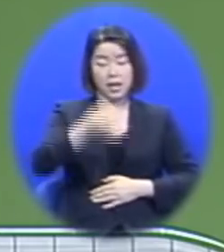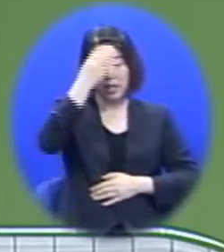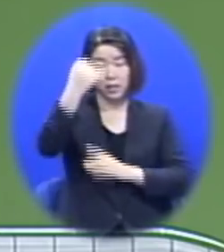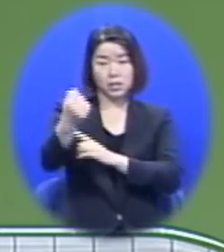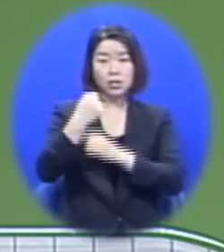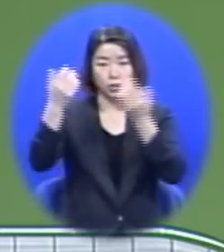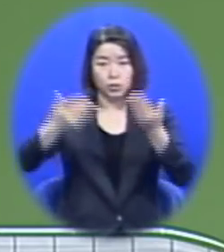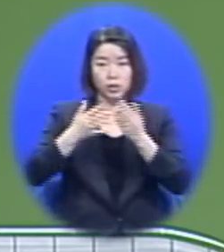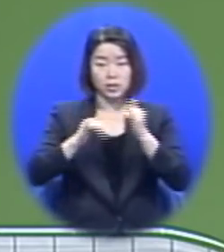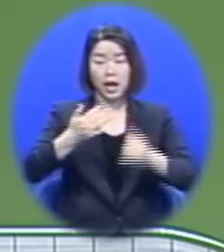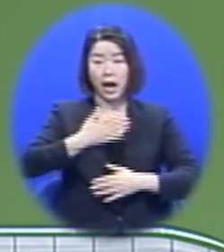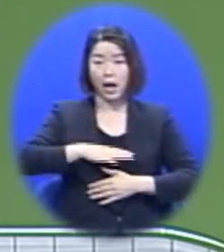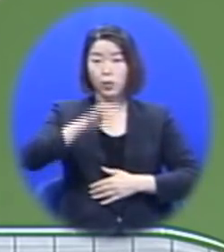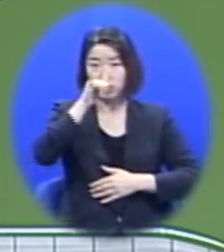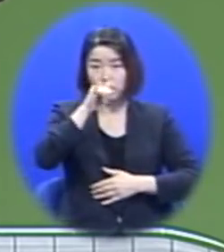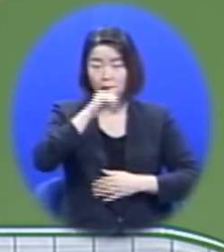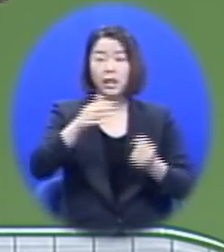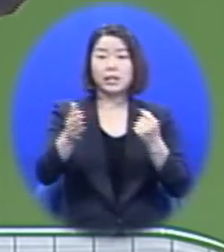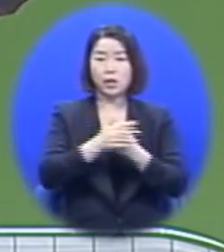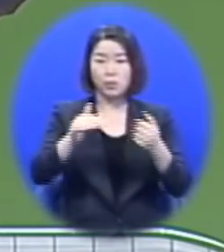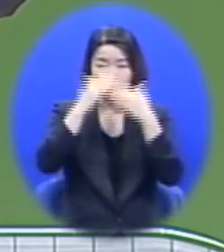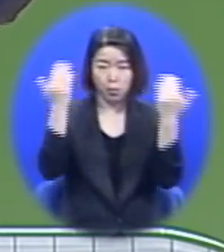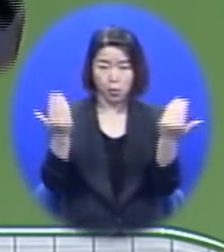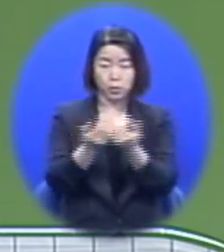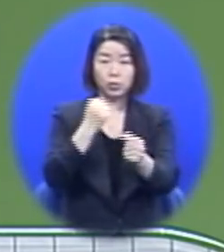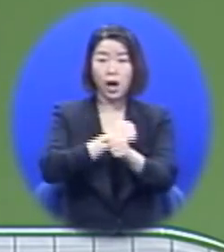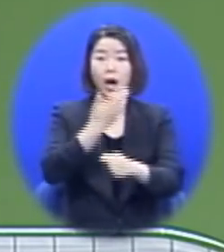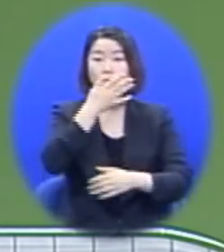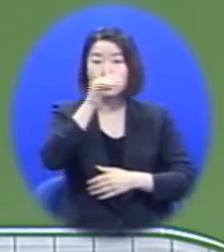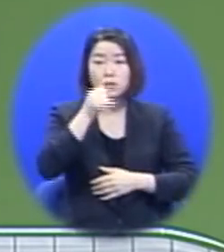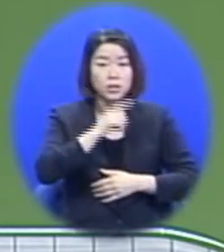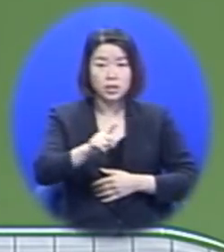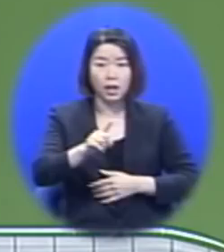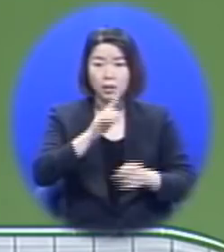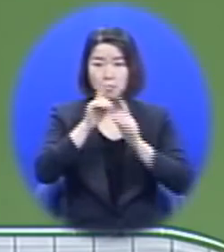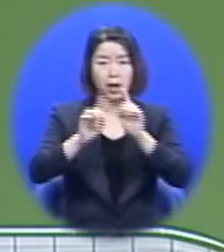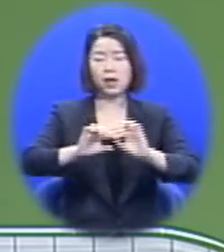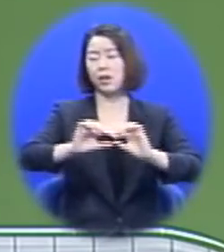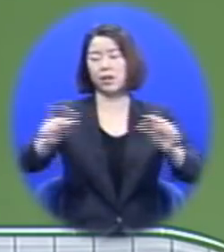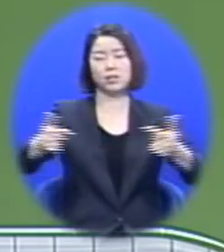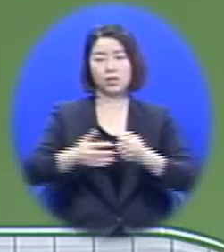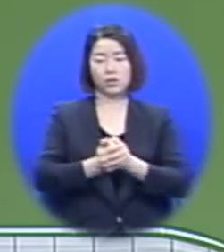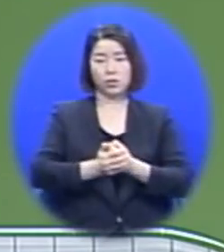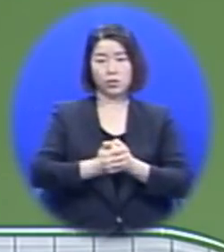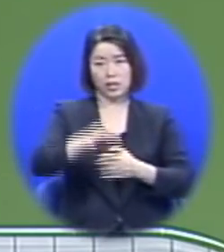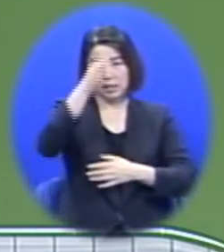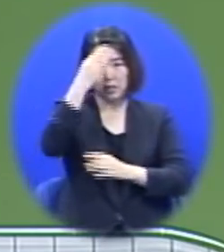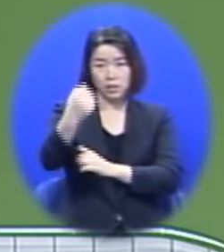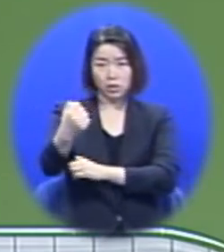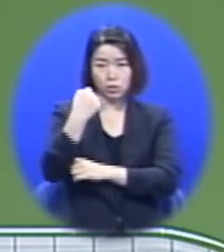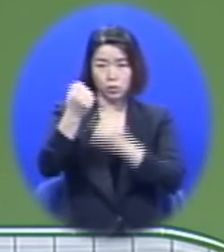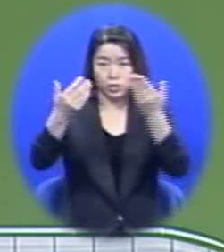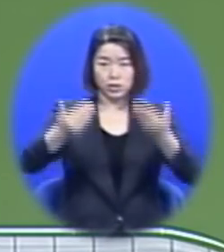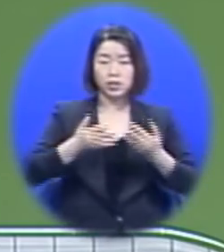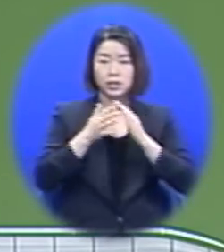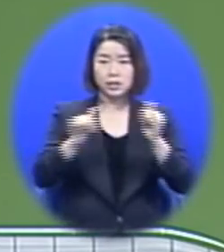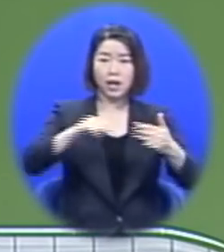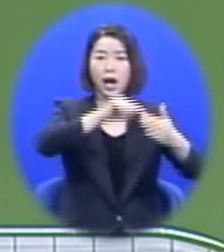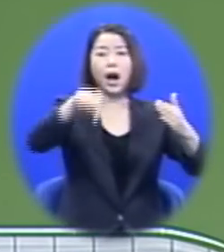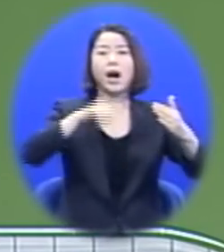알고 있다. 그래서 내가 모든 것을 할 수 있느니라. 그렇게 말씀 안 했어요. 능력 주시는 자 안에서라고.